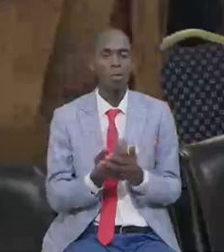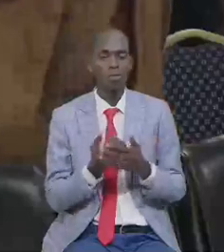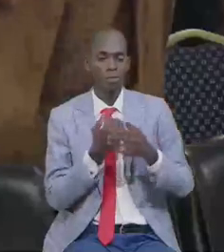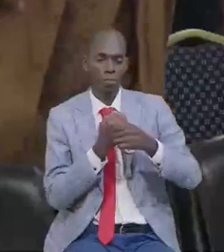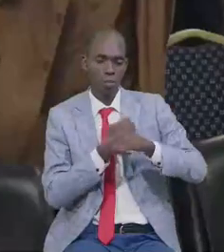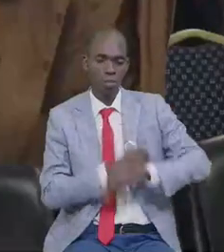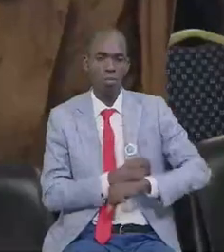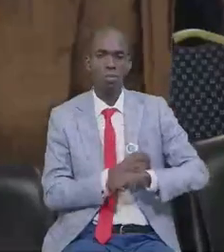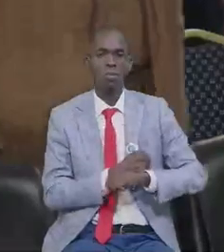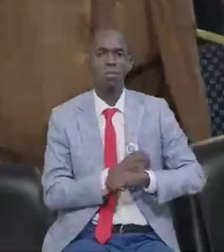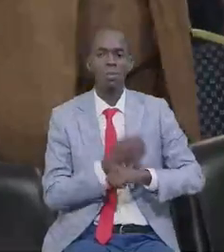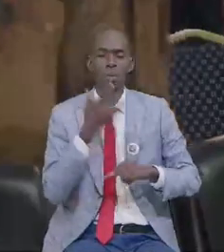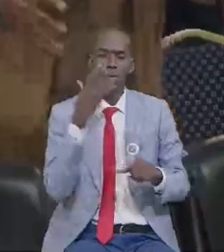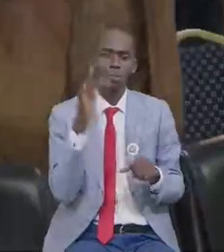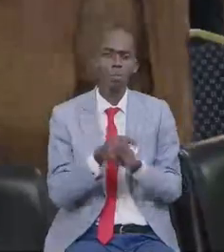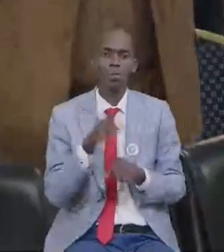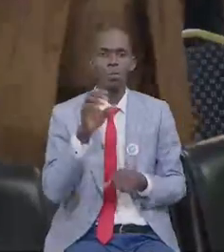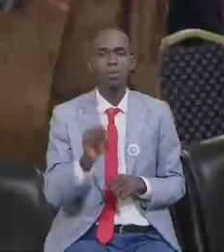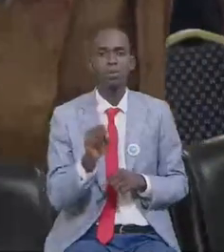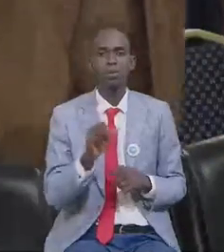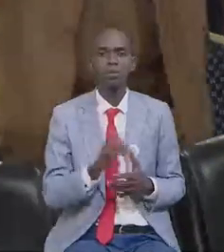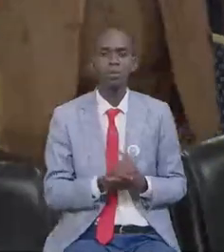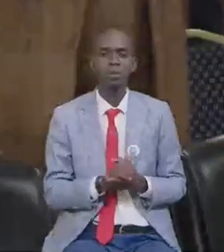Toutes les promesses garanties